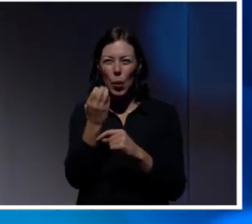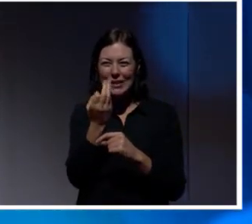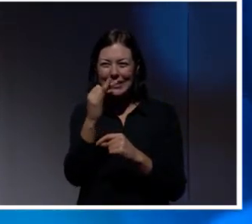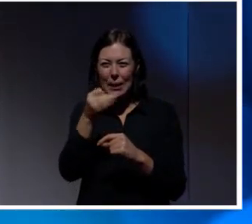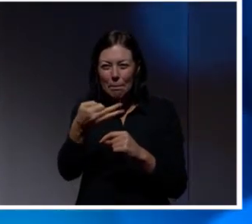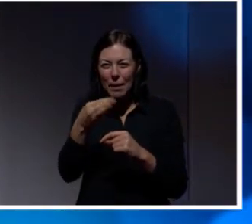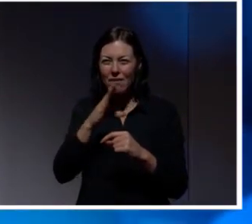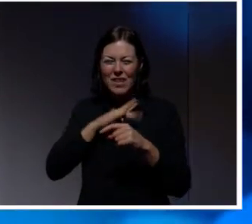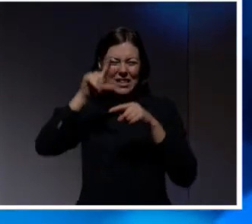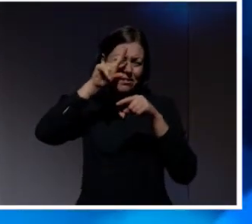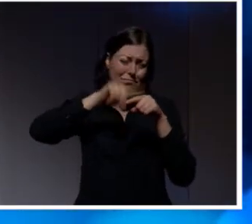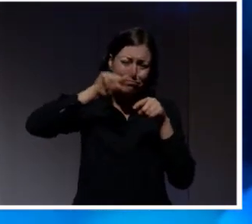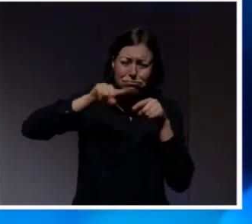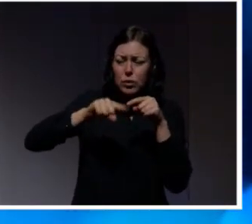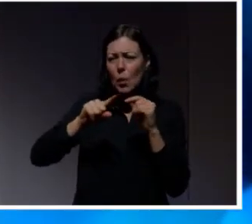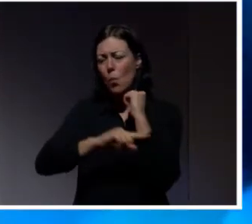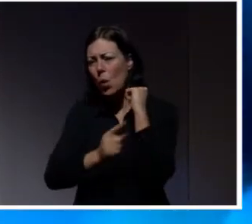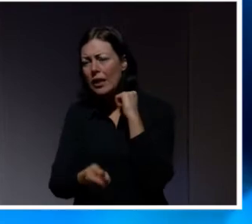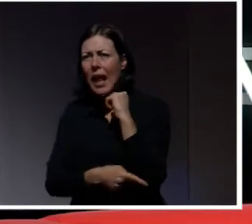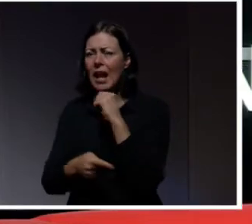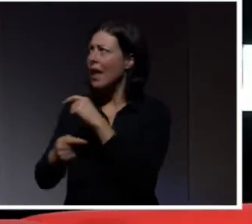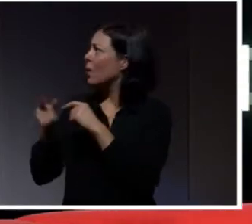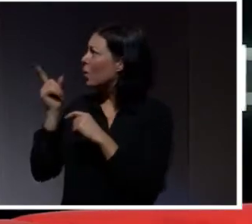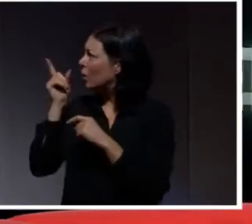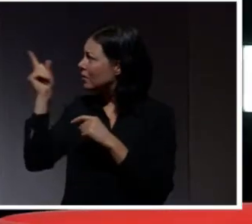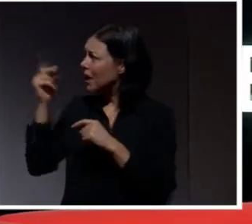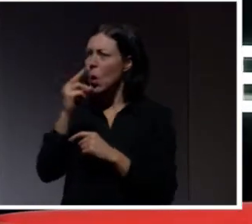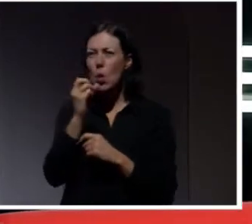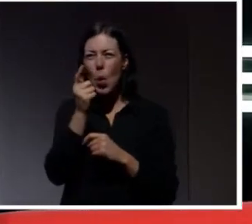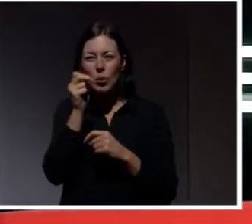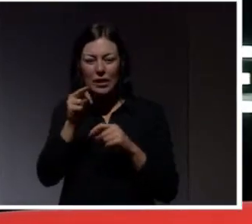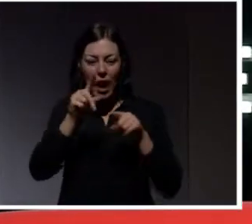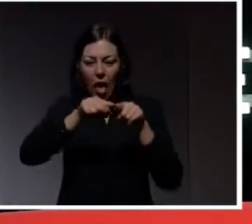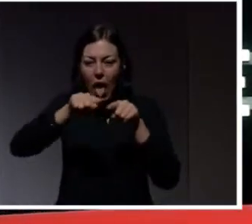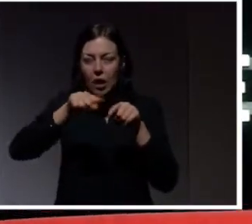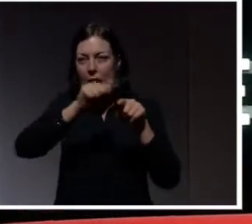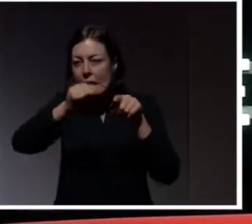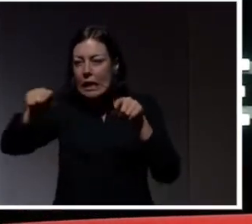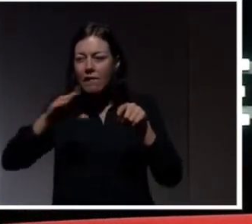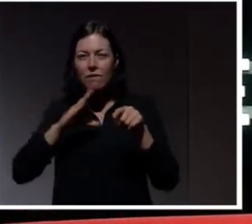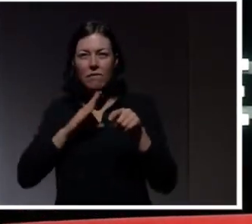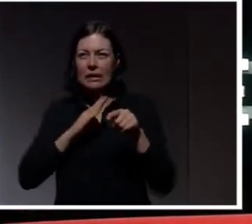olika routers infekterades av en ovanligt välskriven skadlig kod.